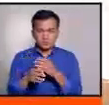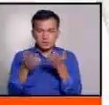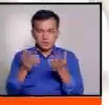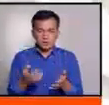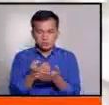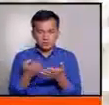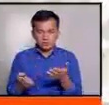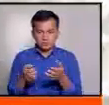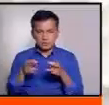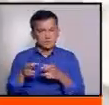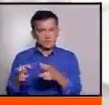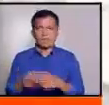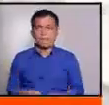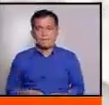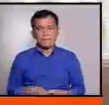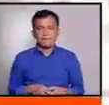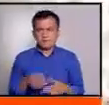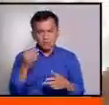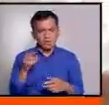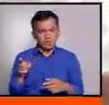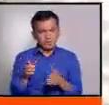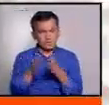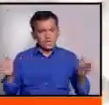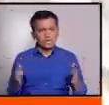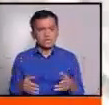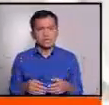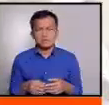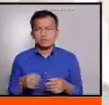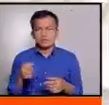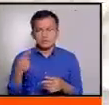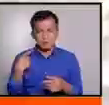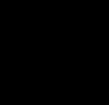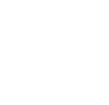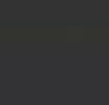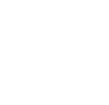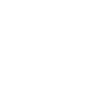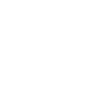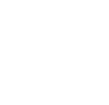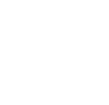equipment doon sa ilog, no? Bakit ganun kalaki? So there's something wrong with that.